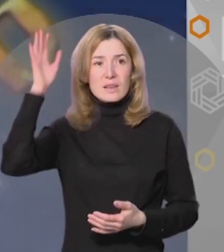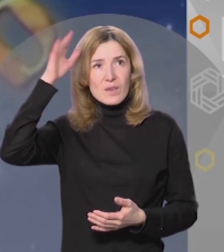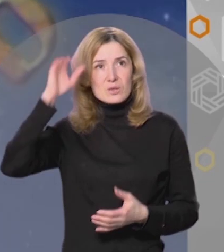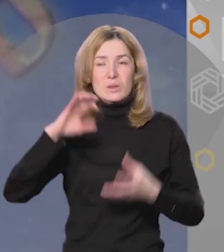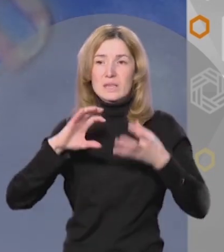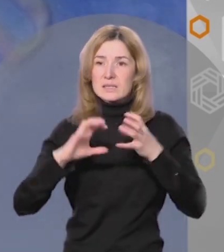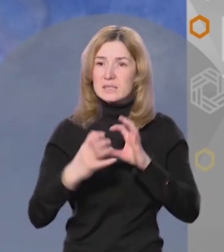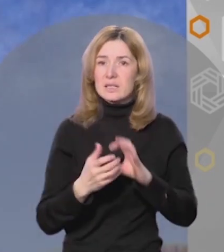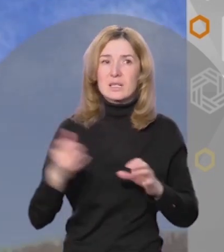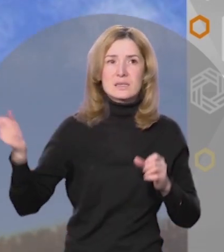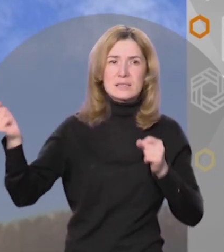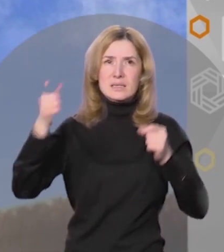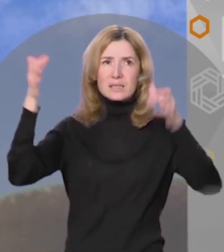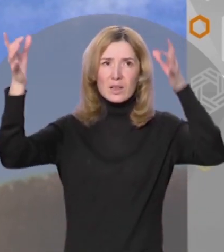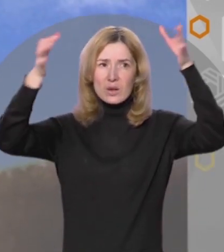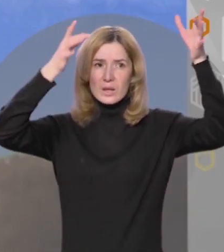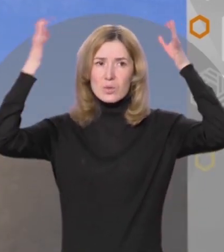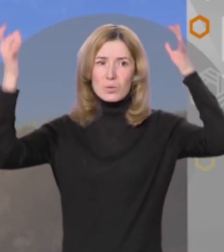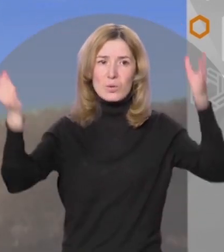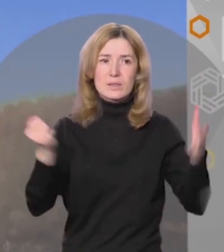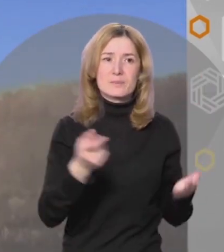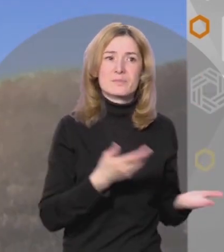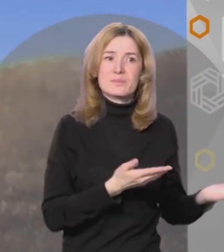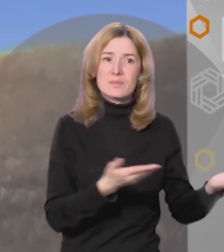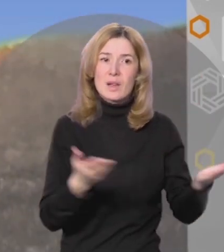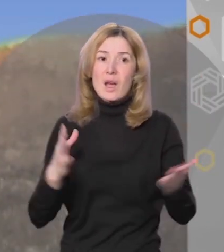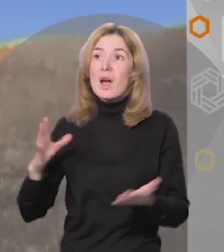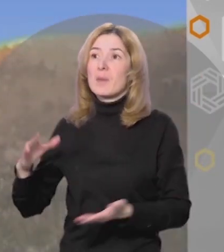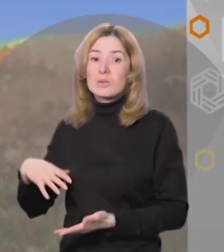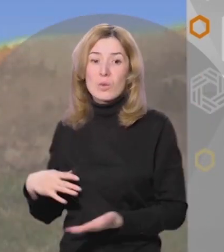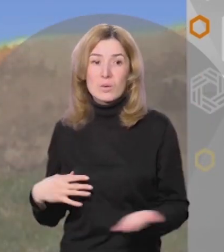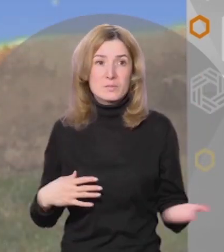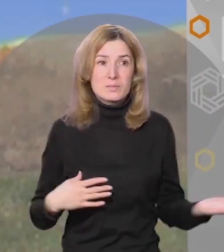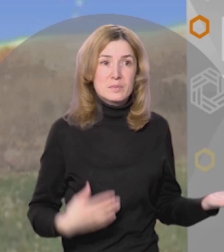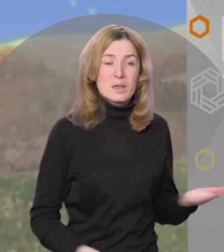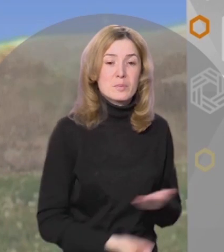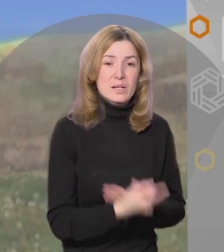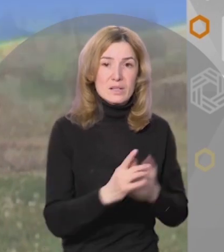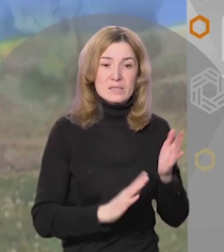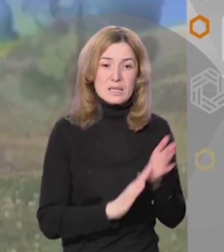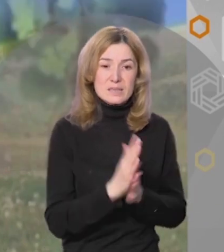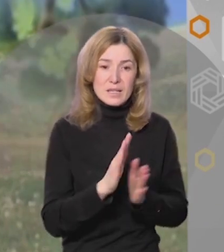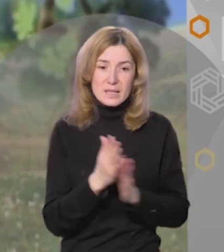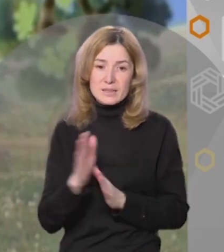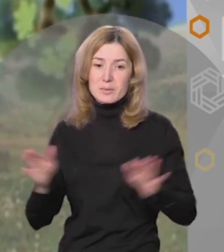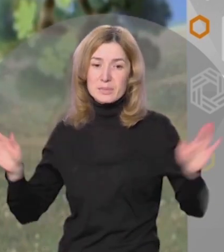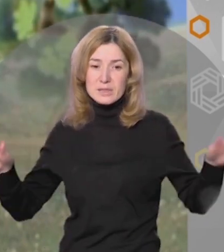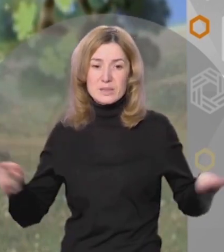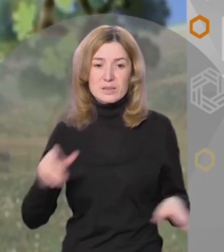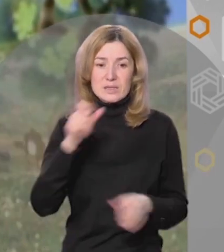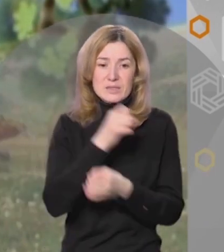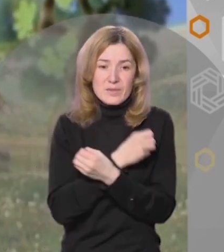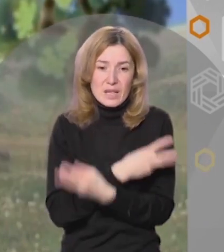Над водой, над землей засиял небосвод голубой. А потом? Появились